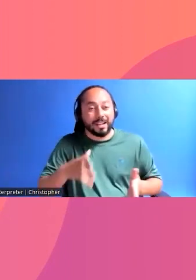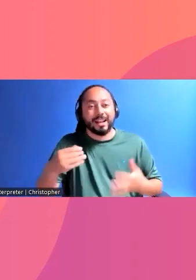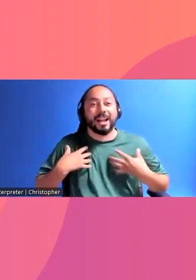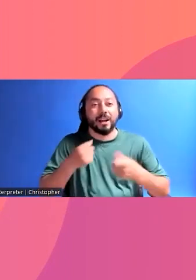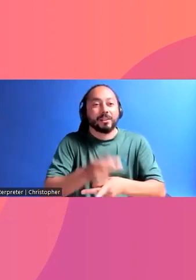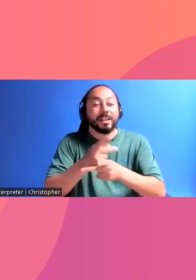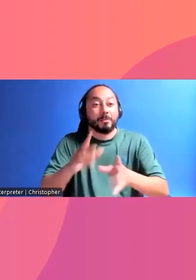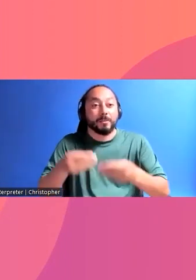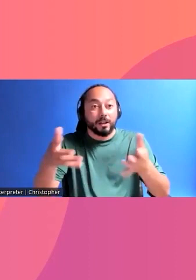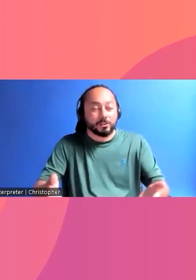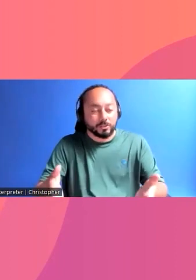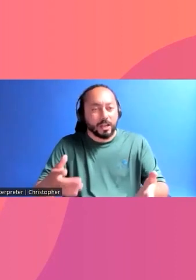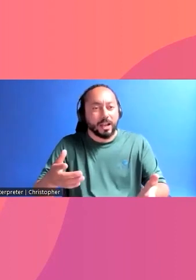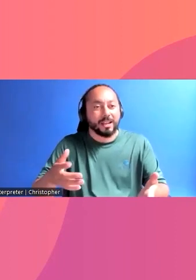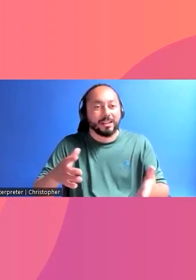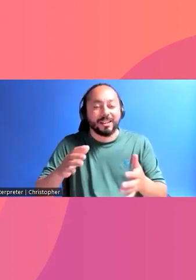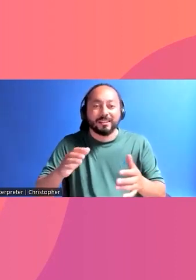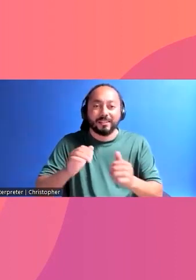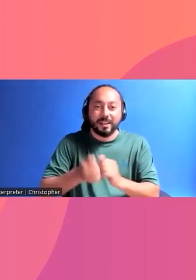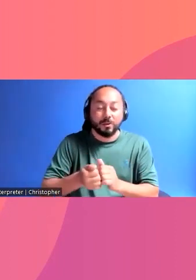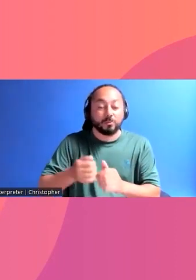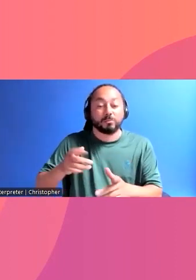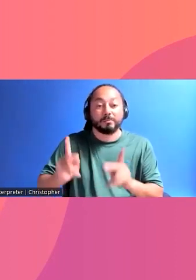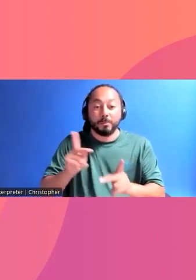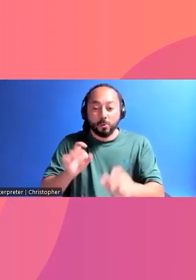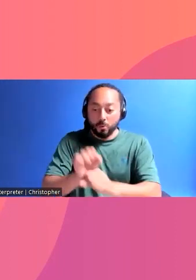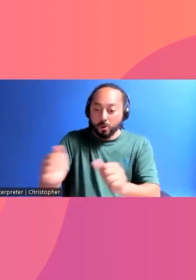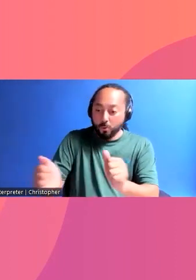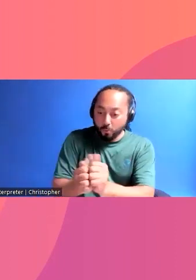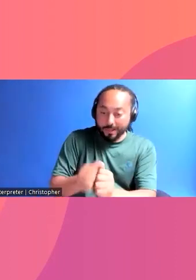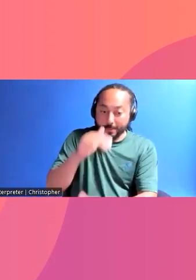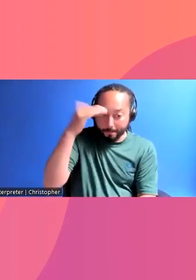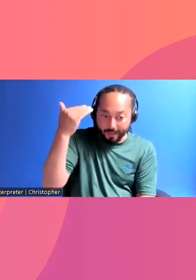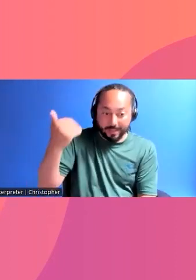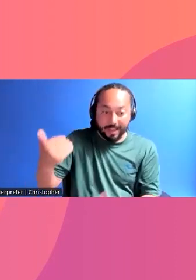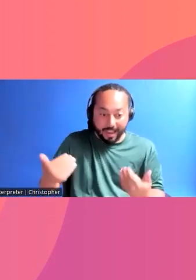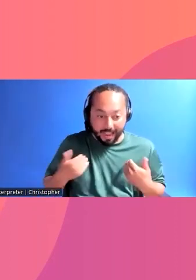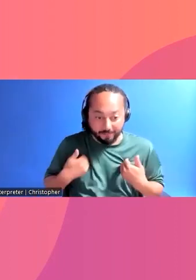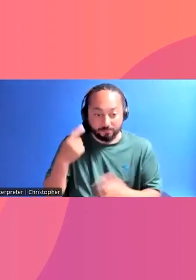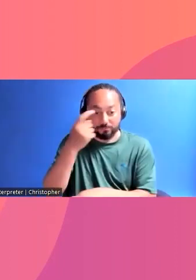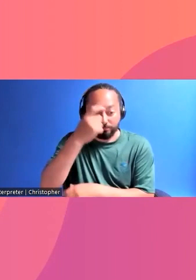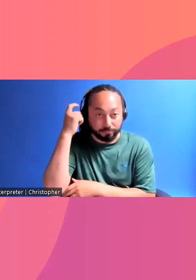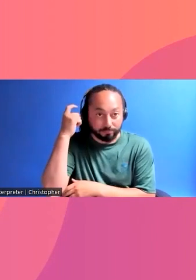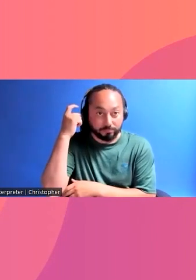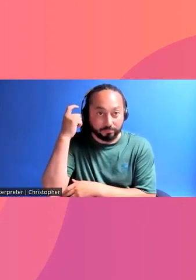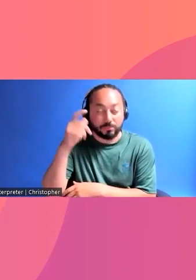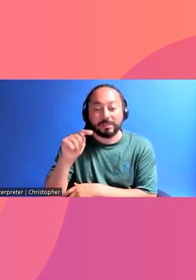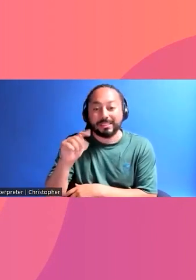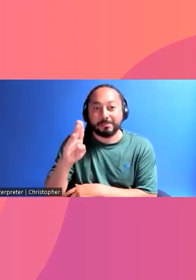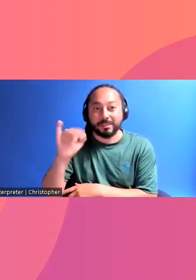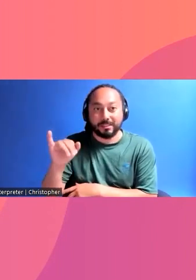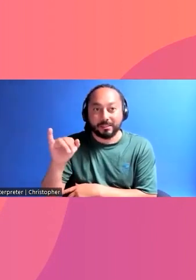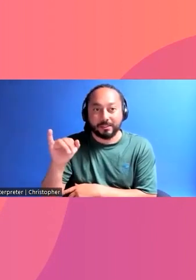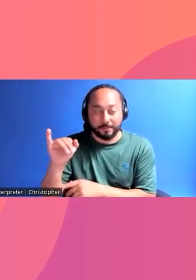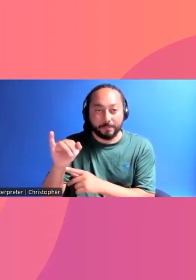quel est l'objectif? Mais pour toute personne qui travaille avec personnes noires ayant un TC, eh bien, il